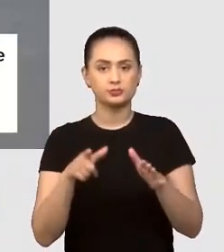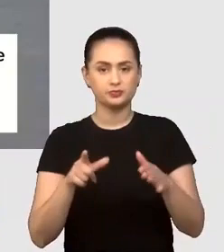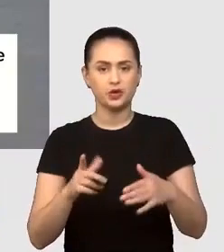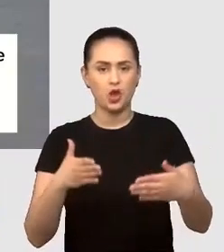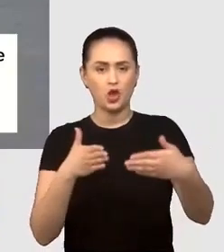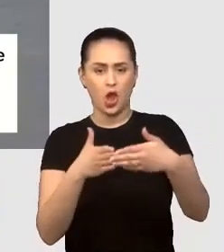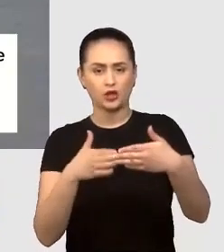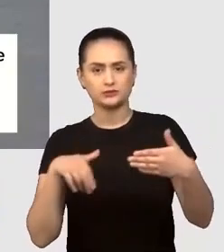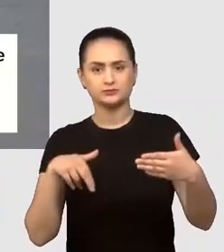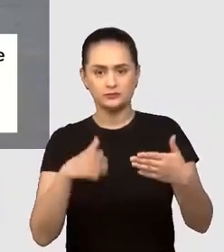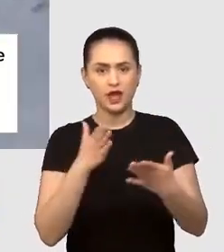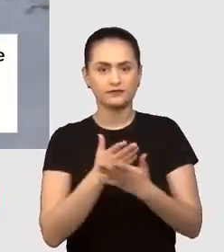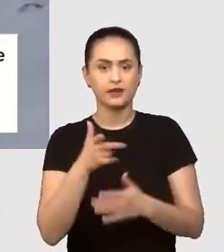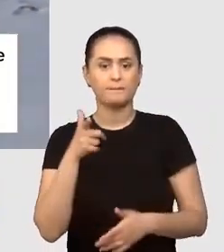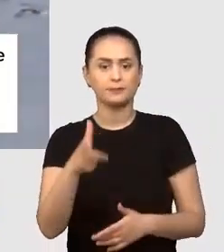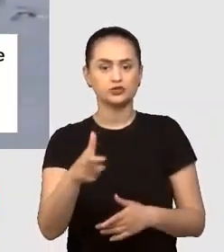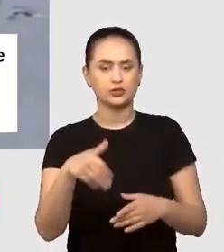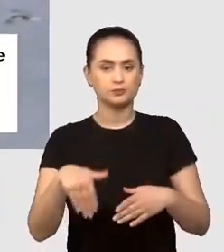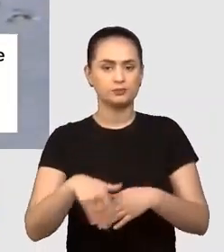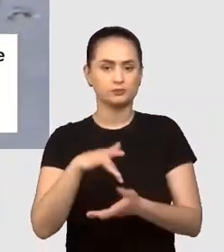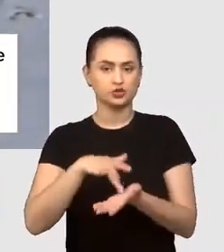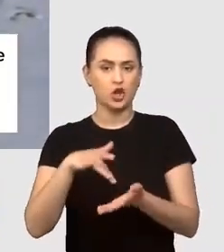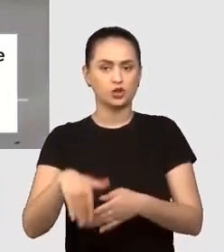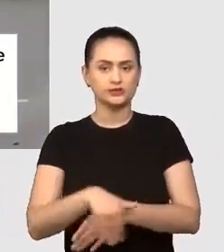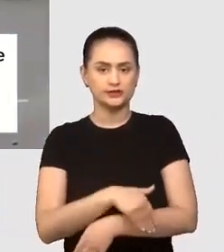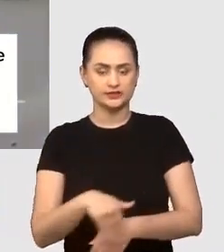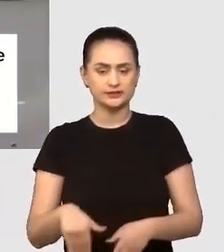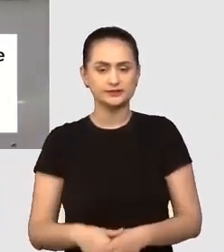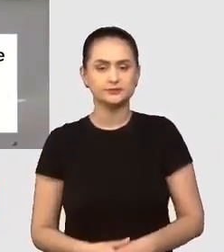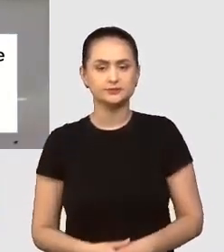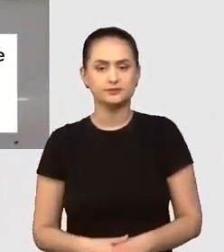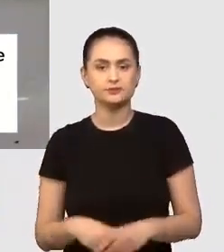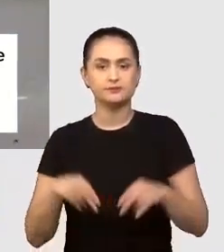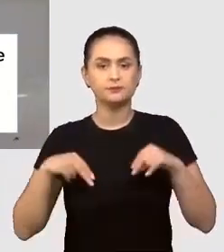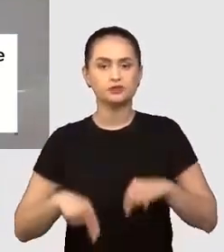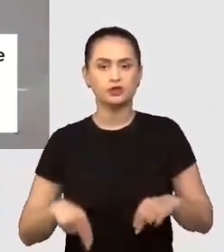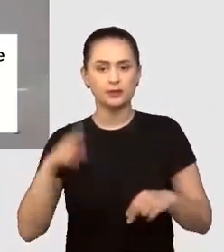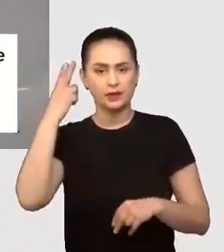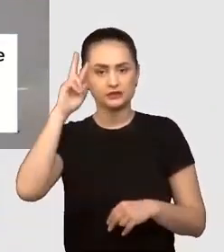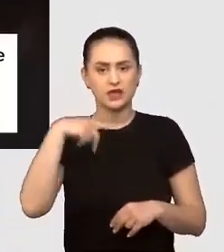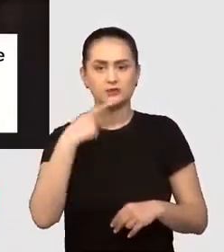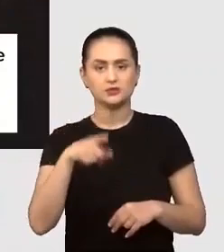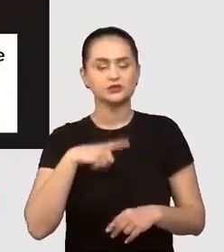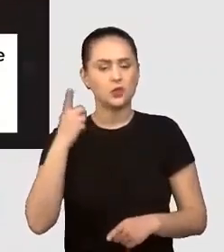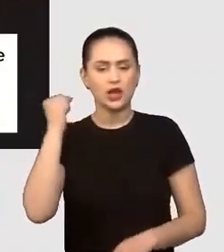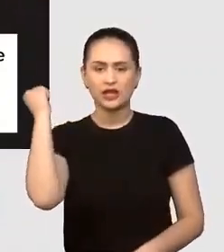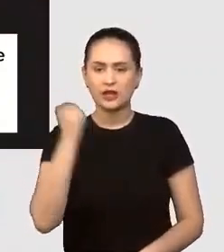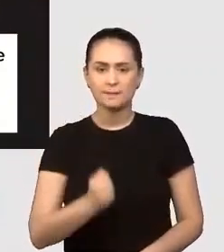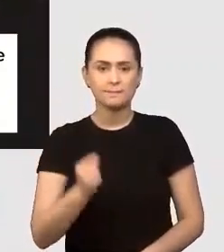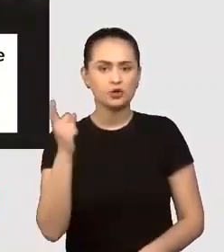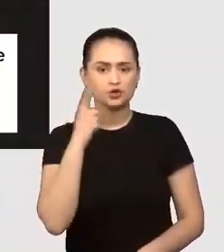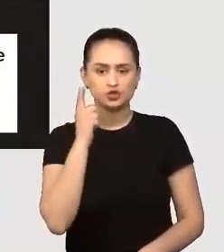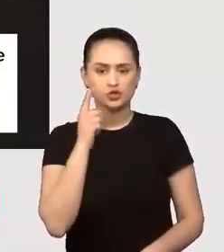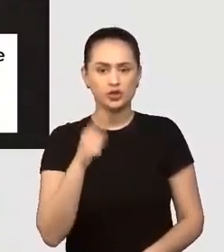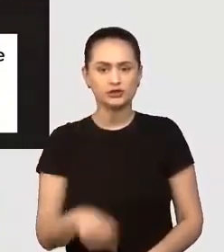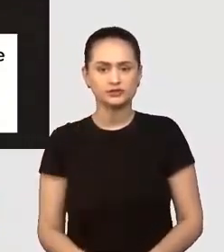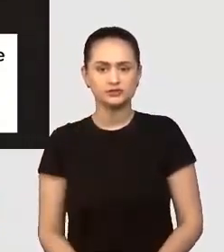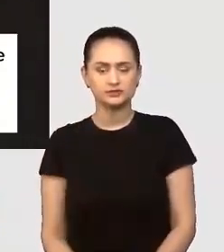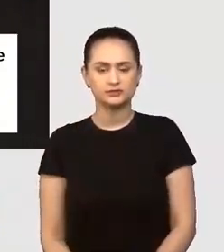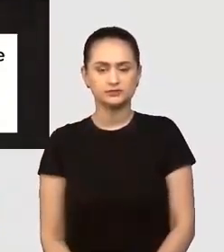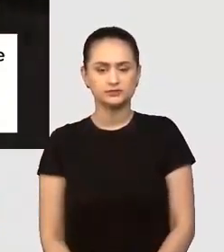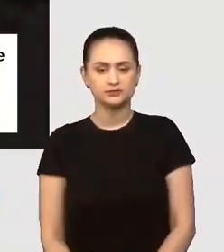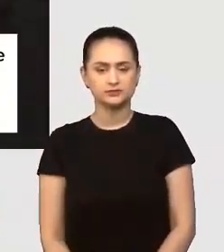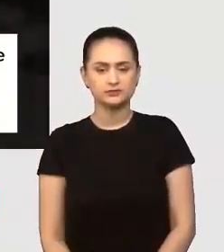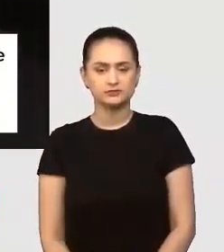15 mai 2017, la doar un colț de redacție, a fost împușcat în mijlocul străzii. Președintele mexican a spus că este o